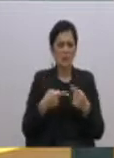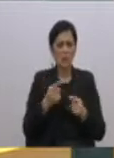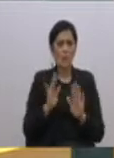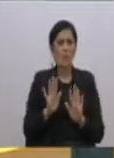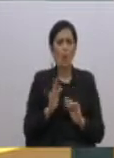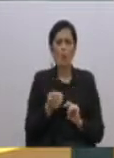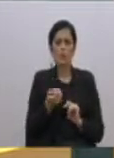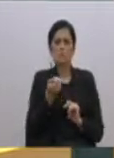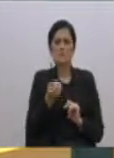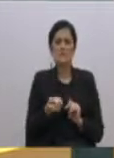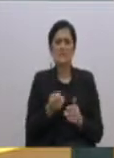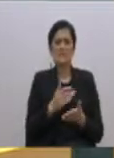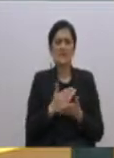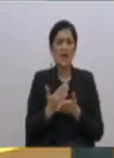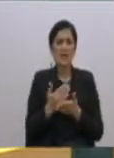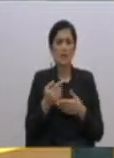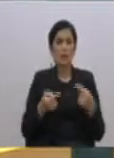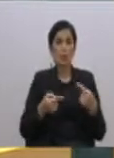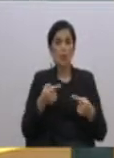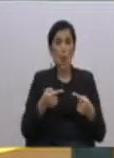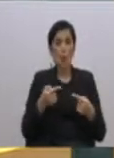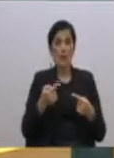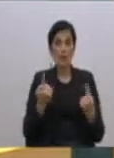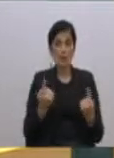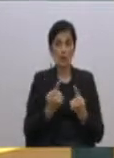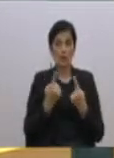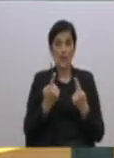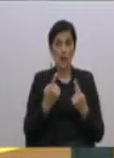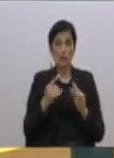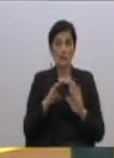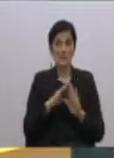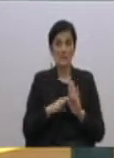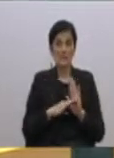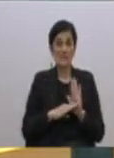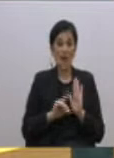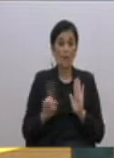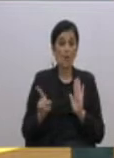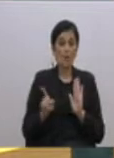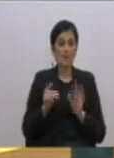ძალიან მცირე ნაწილი კონფლიქტების მიდის ჩვეულებრივ სისტემურ სასამართლოში.